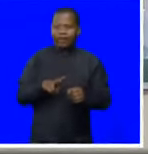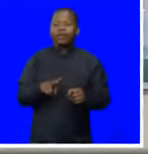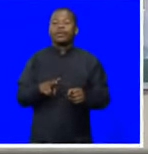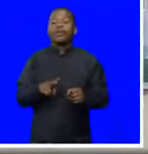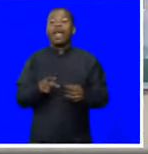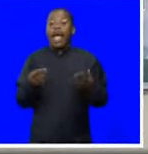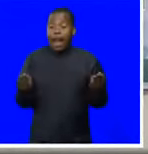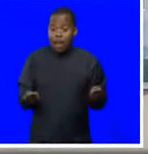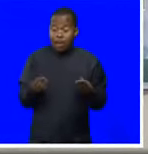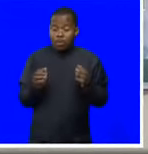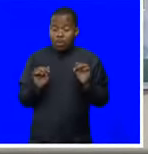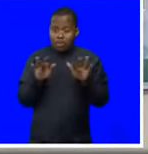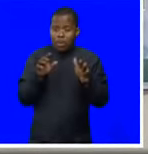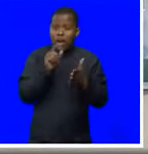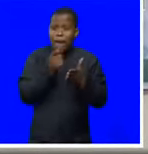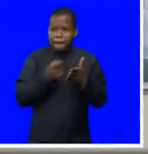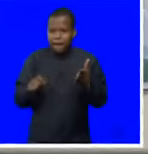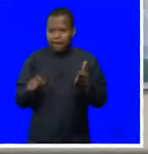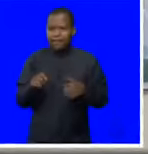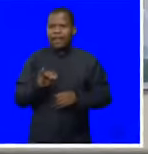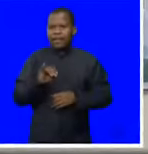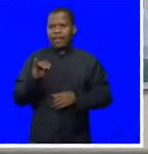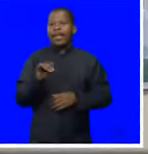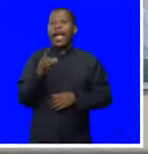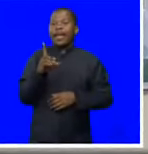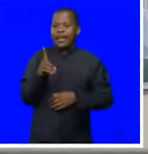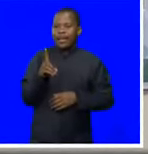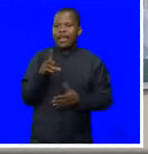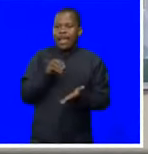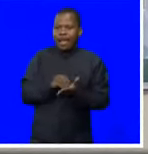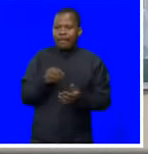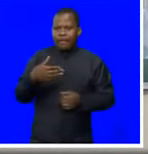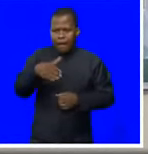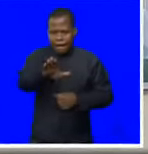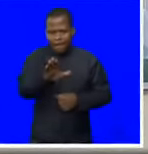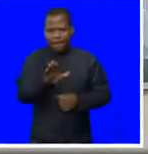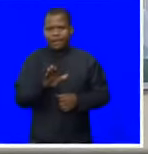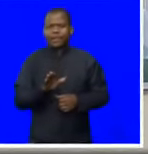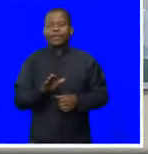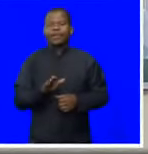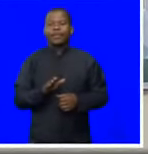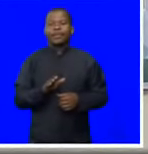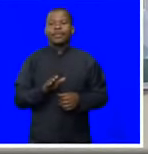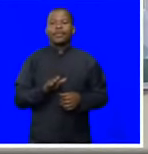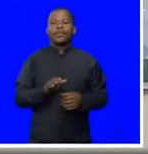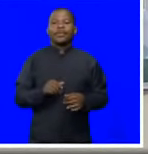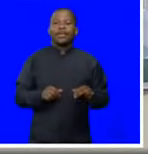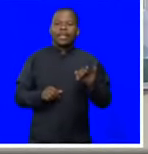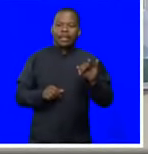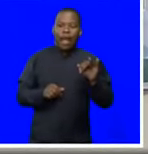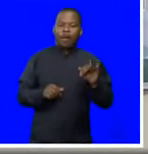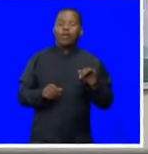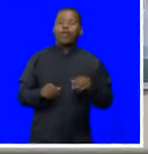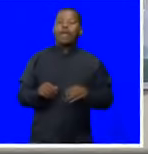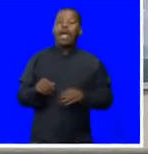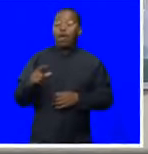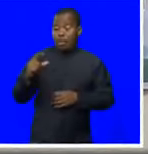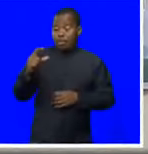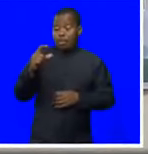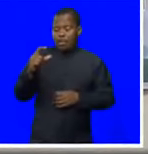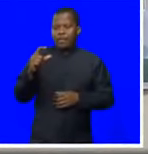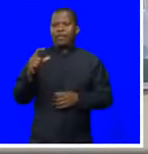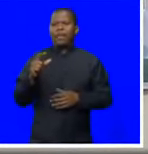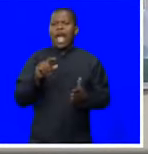niyobhala nibovele niphathe bomatisa benu ema National Identity Card naleto dicebezane